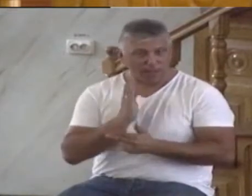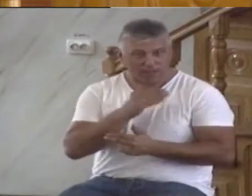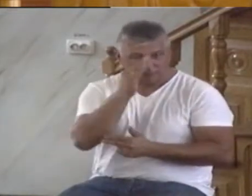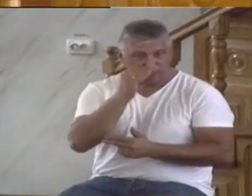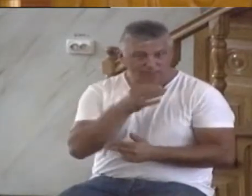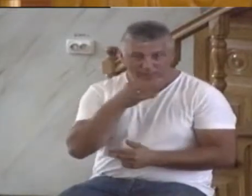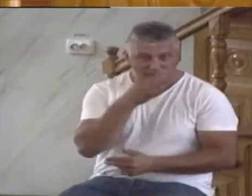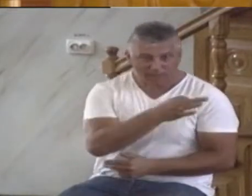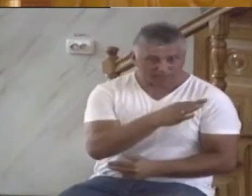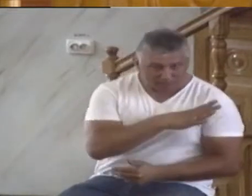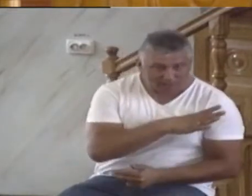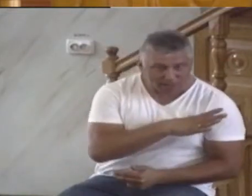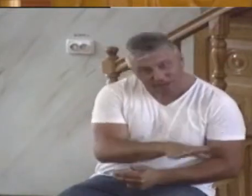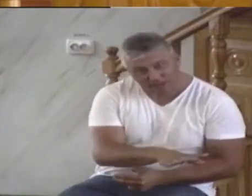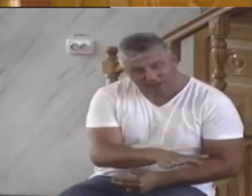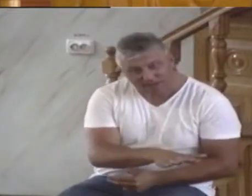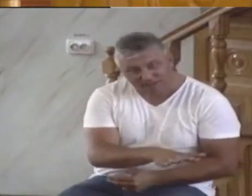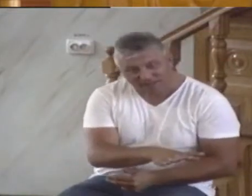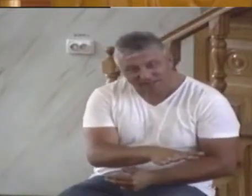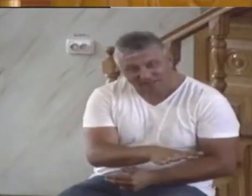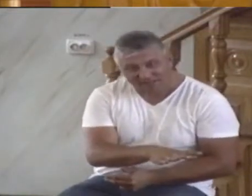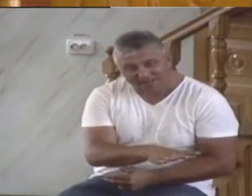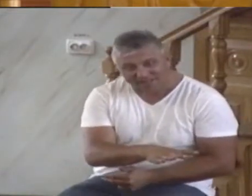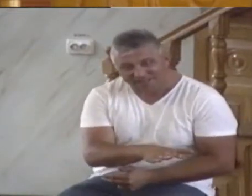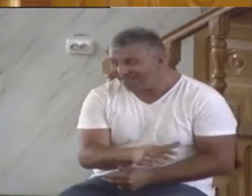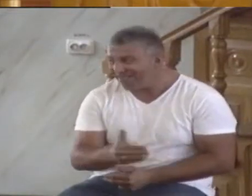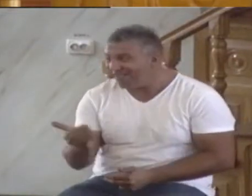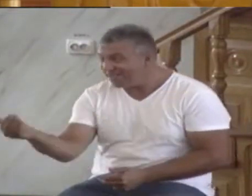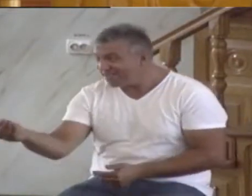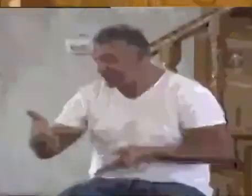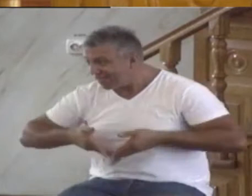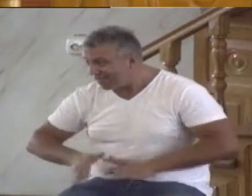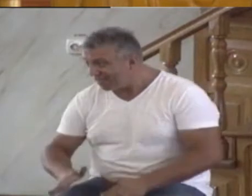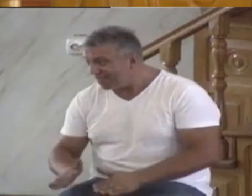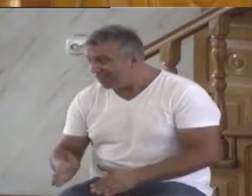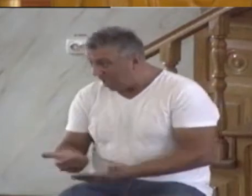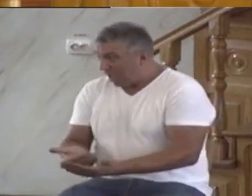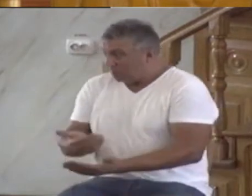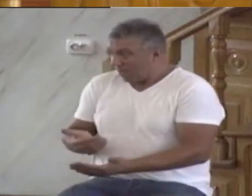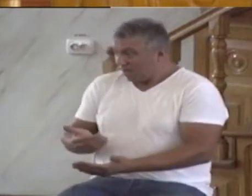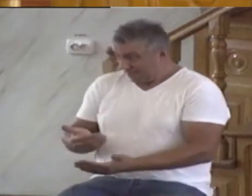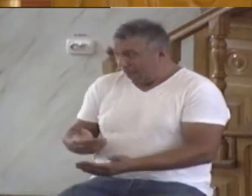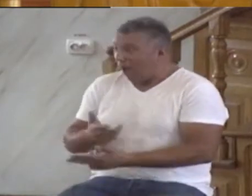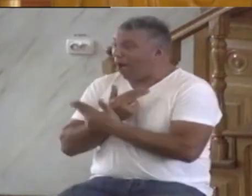А о нем это было сказано. Но величие его